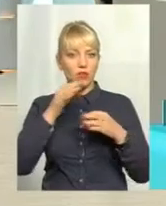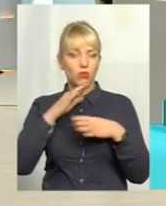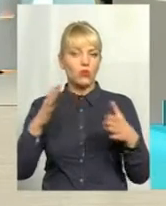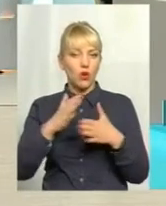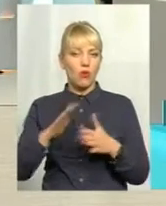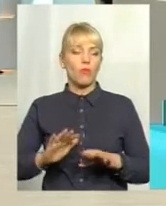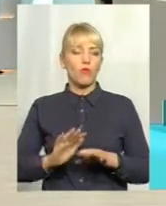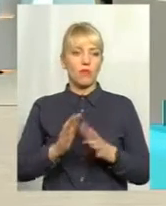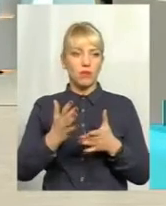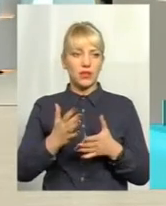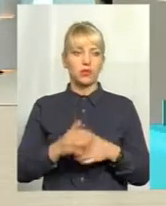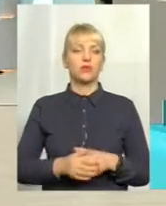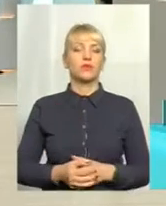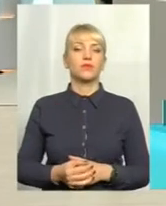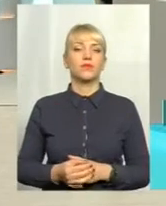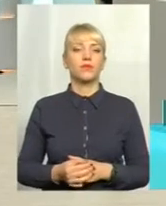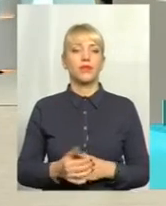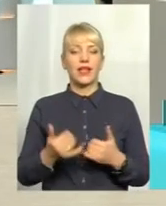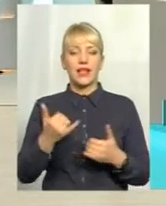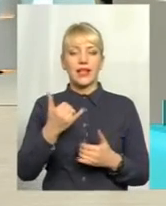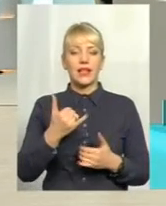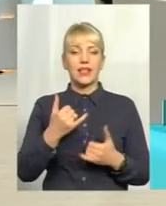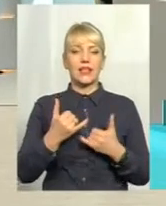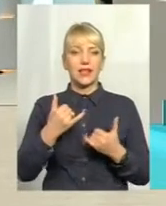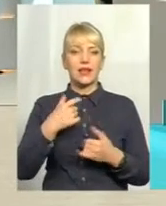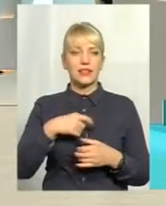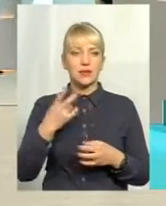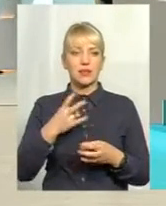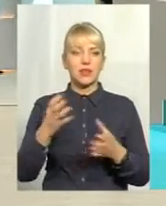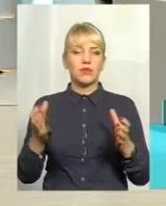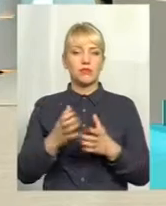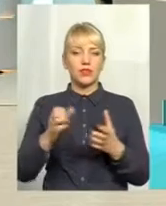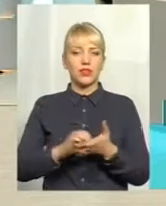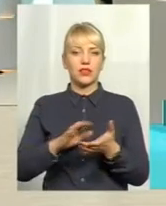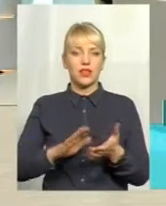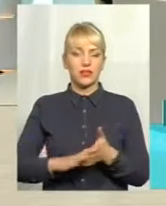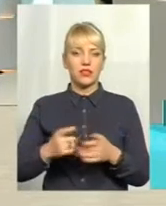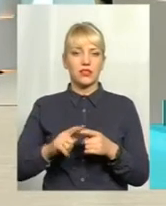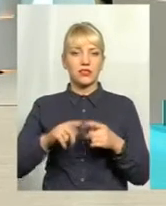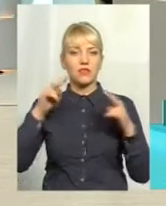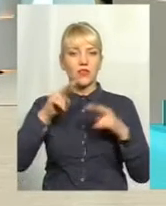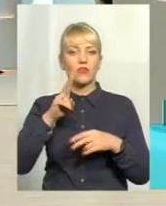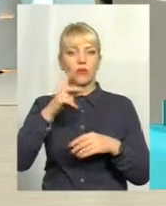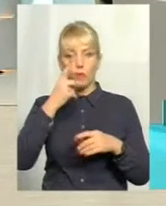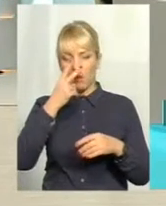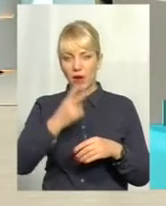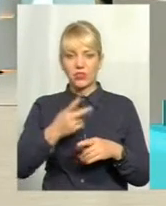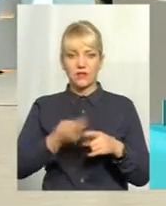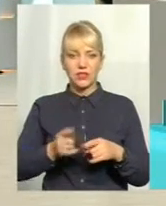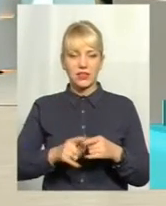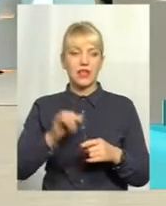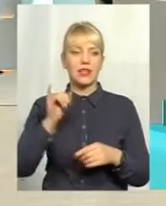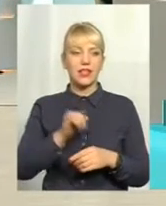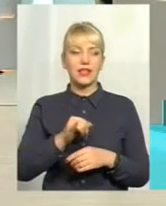хоча б з, ну, з, для себе зберегти дані про цих свідків, хто це бачив. І вже,